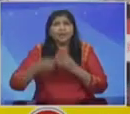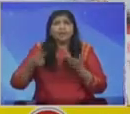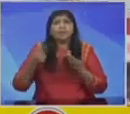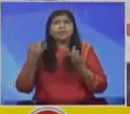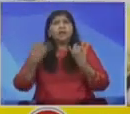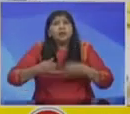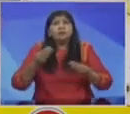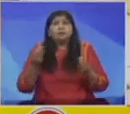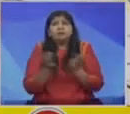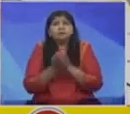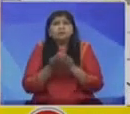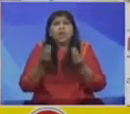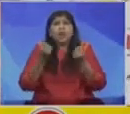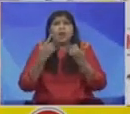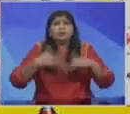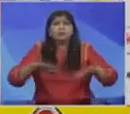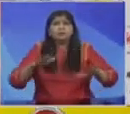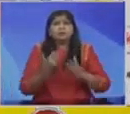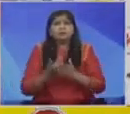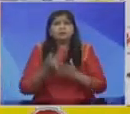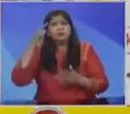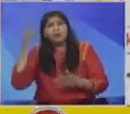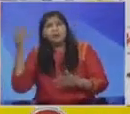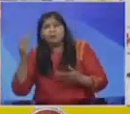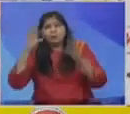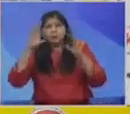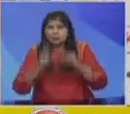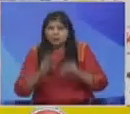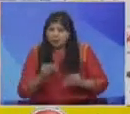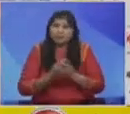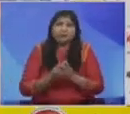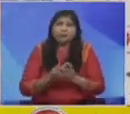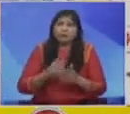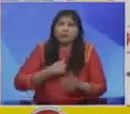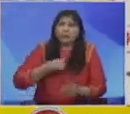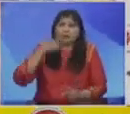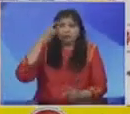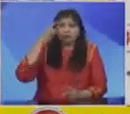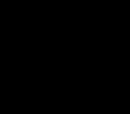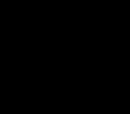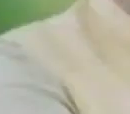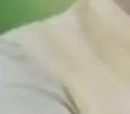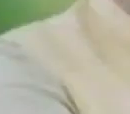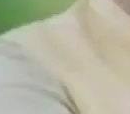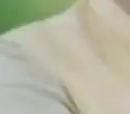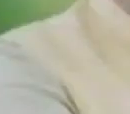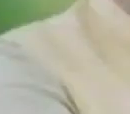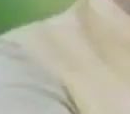वो लुप्त होने की स्थिति में है। मेरे मन में एक विचार है, क्यों न